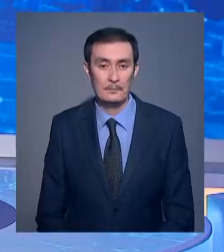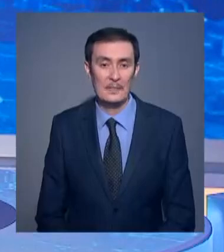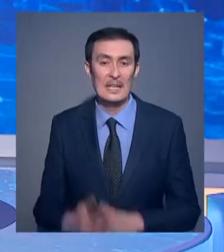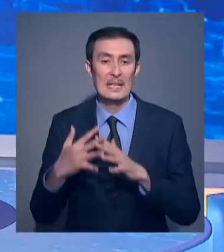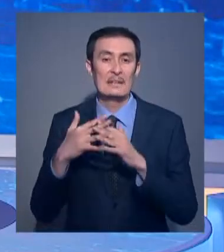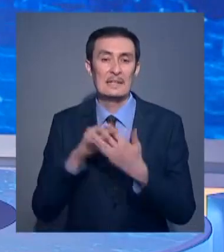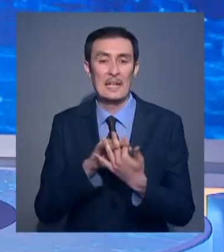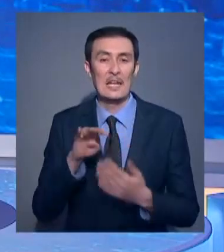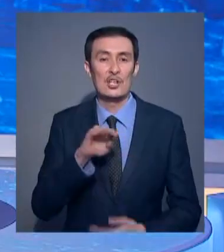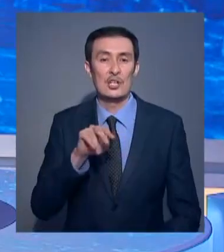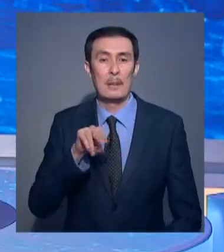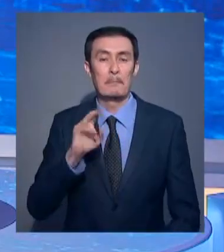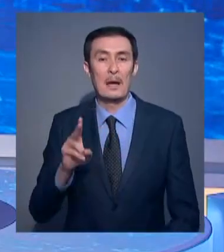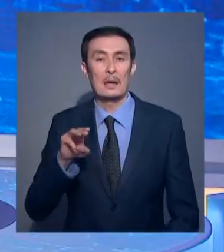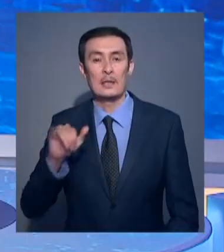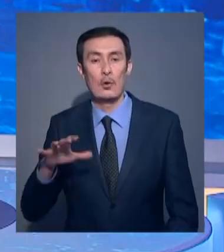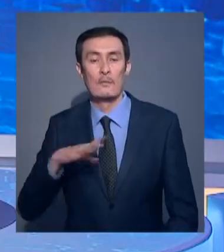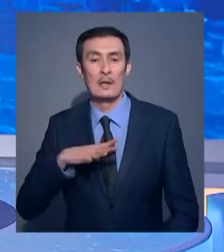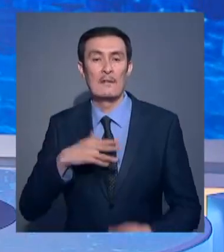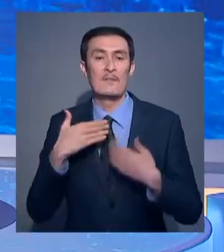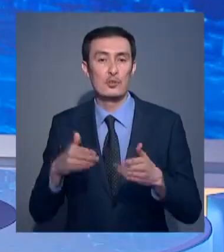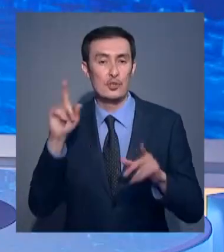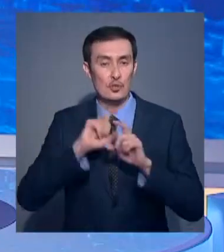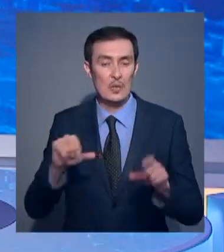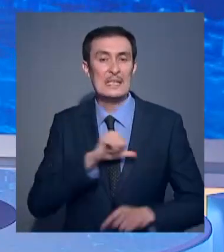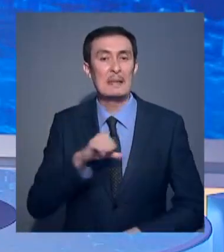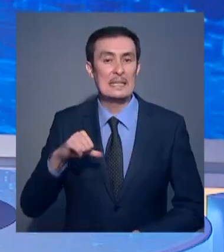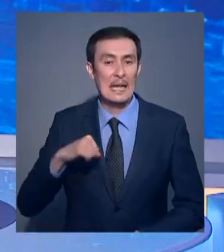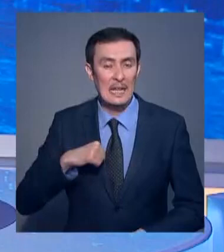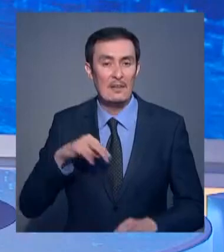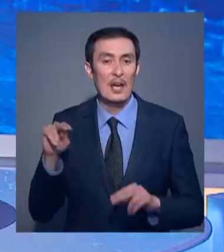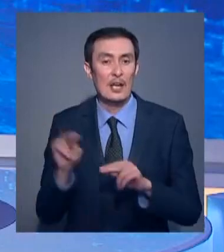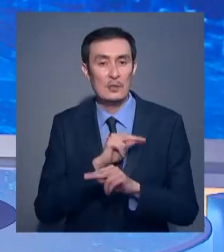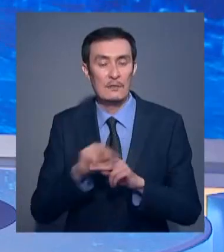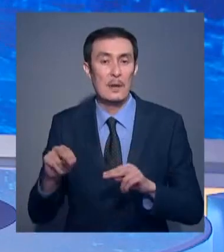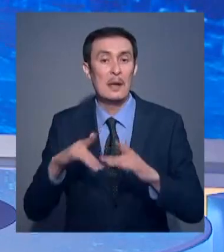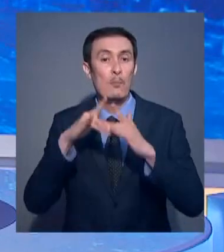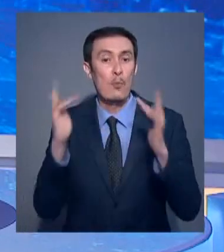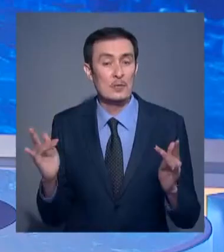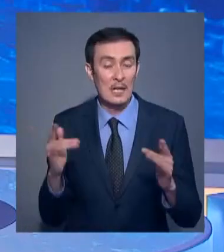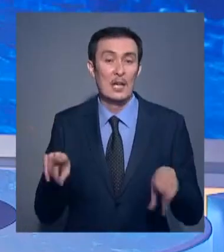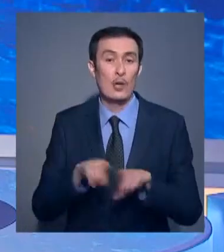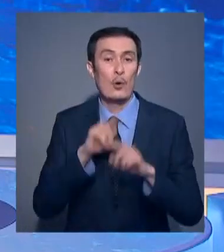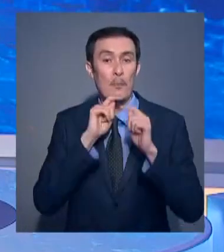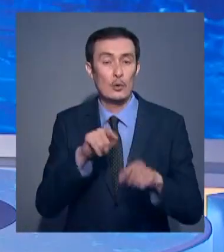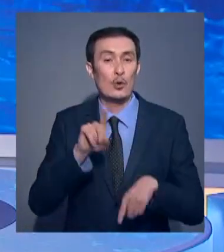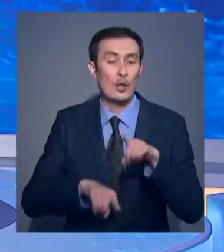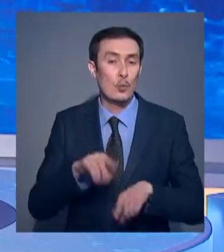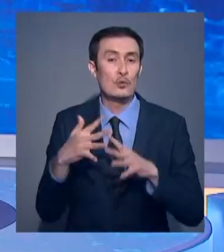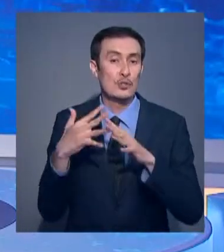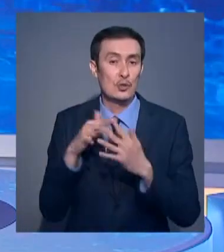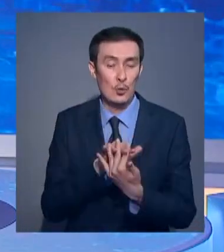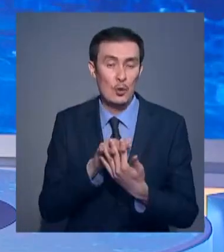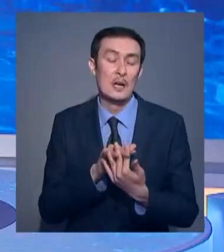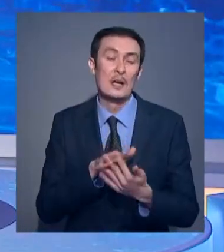В селе Жалпахтал на западе страны выпускники школы самостоятельно реконструируют подвесной мост. Такой подарок родному селу они